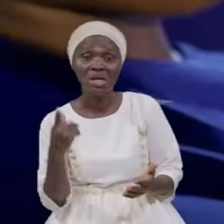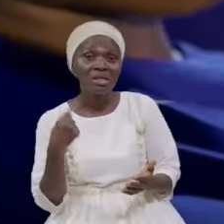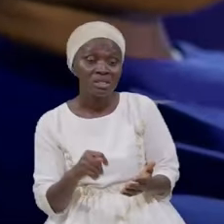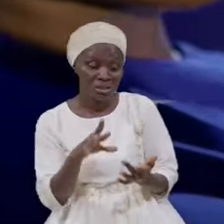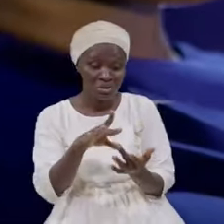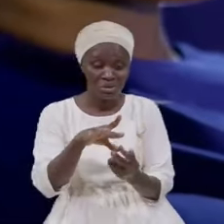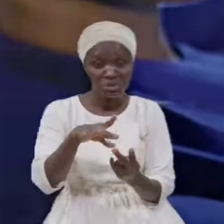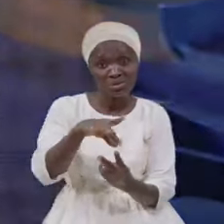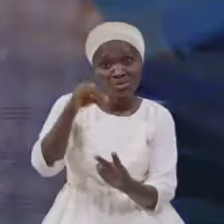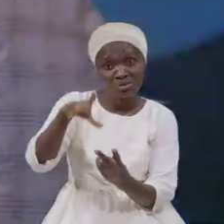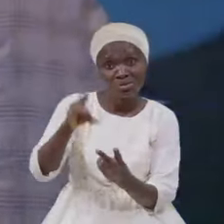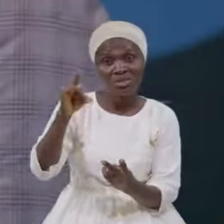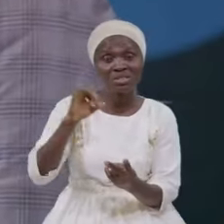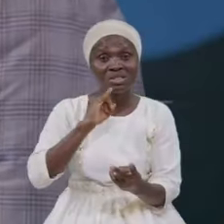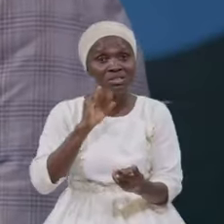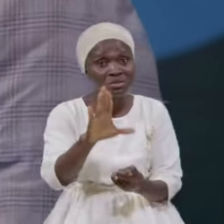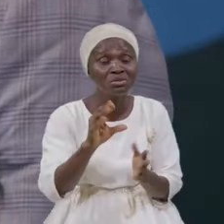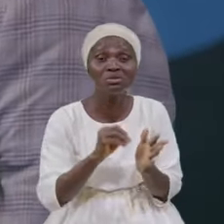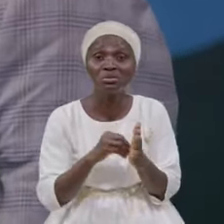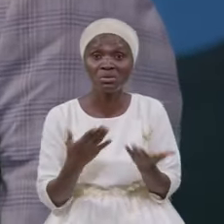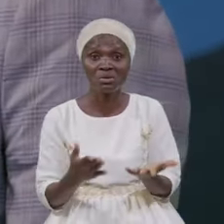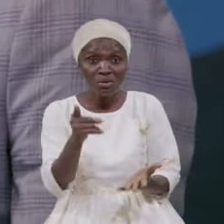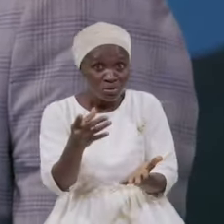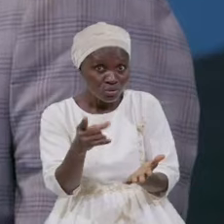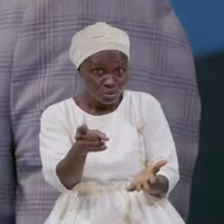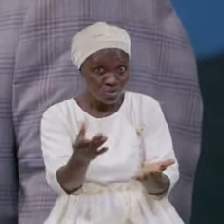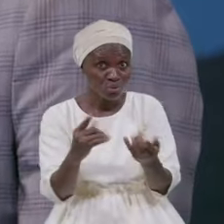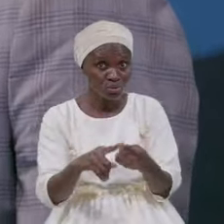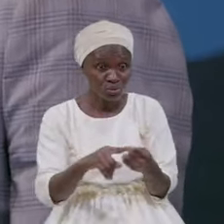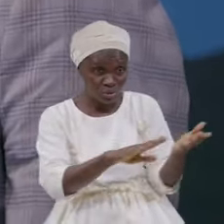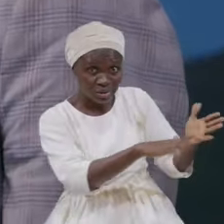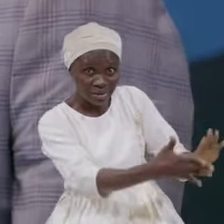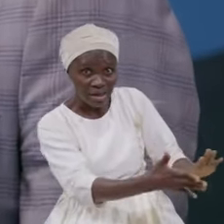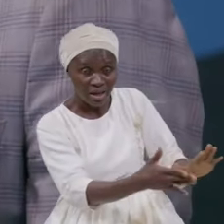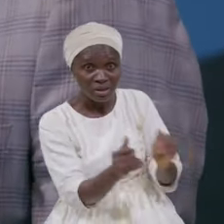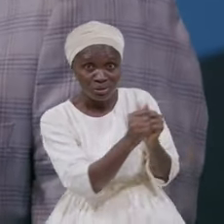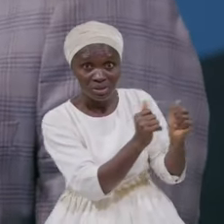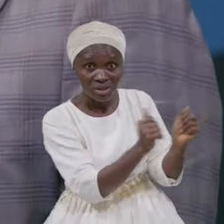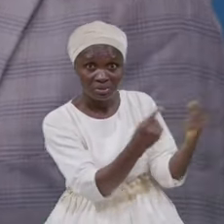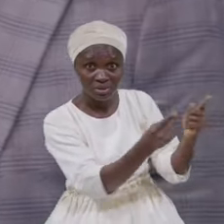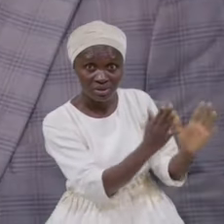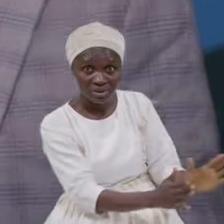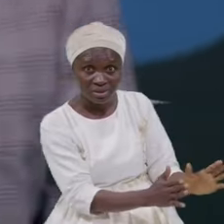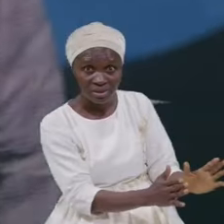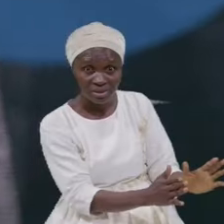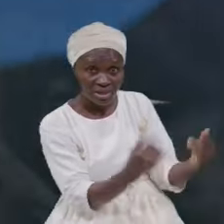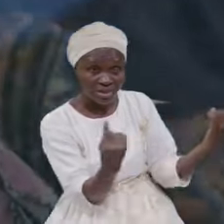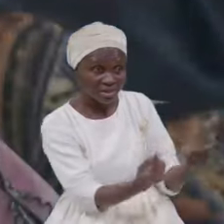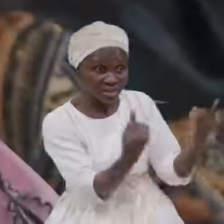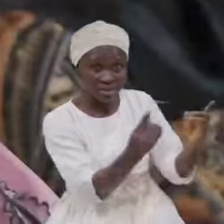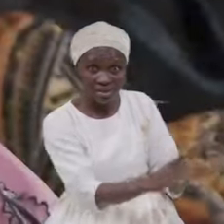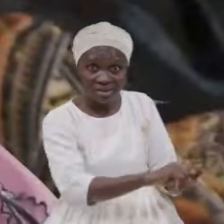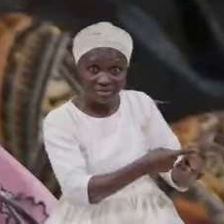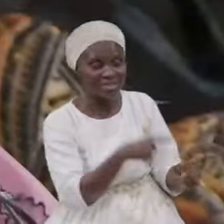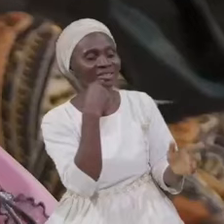Tu aimes ce partenaire de péché tellement. Tu dis, j'irai en enfer à cause de toi. Que Dieu